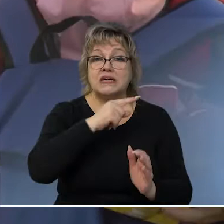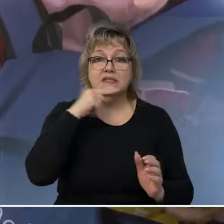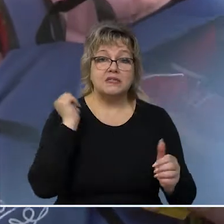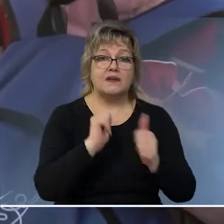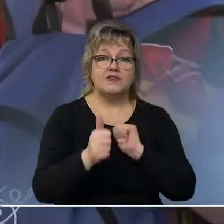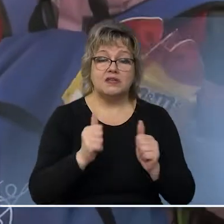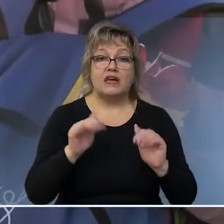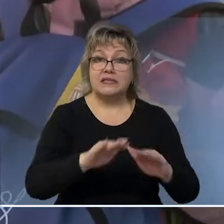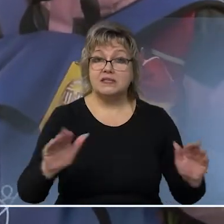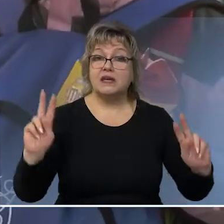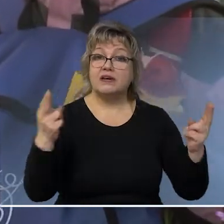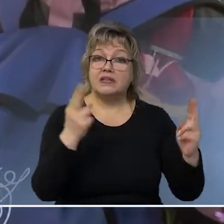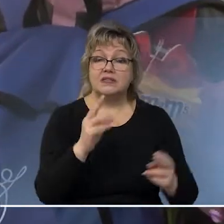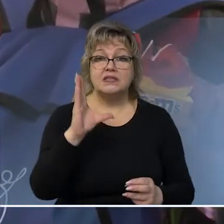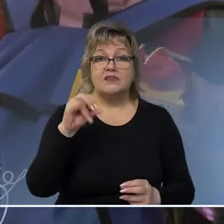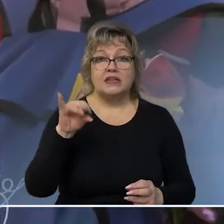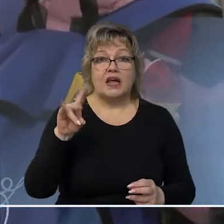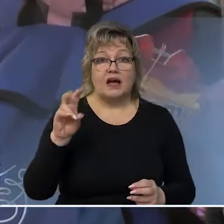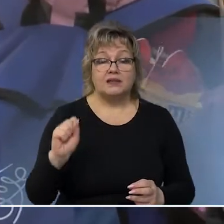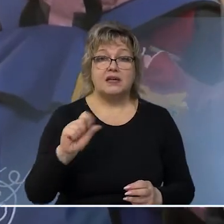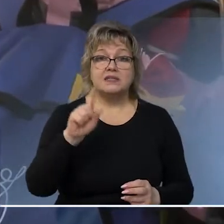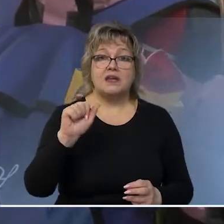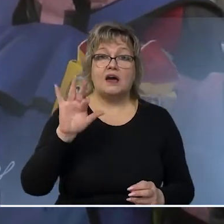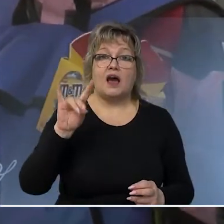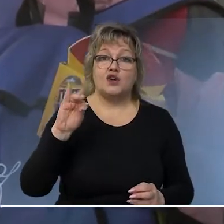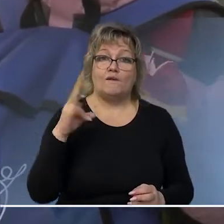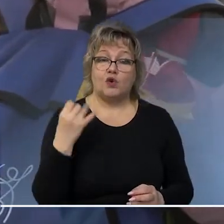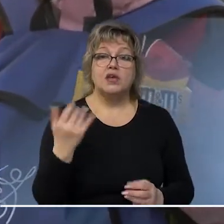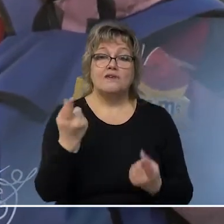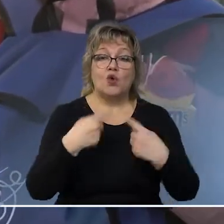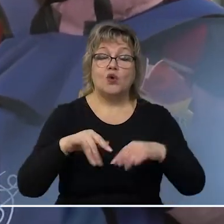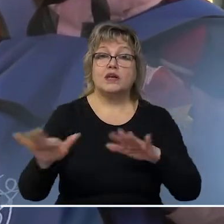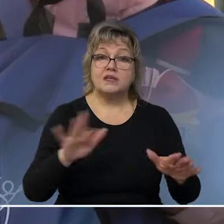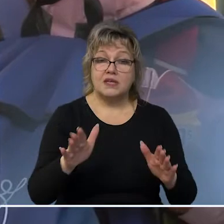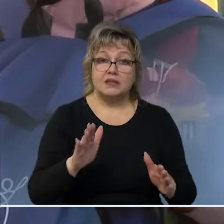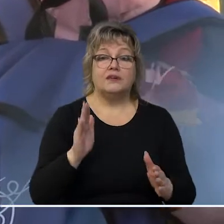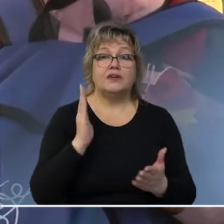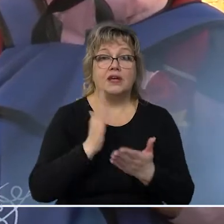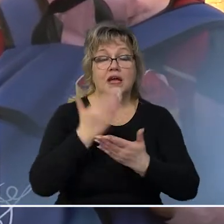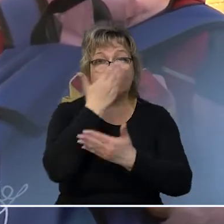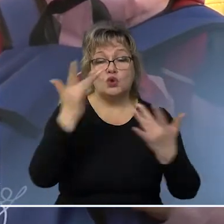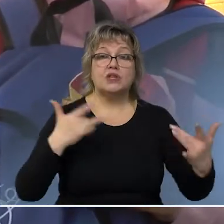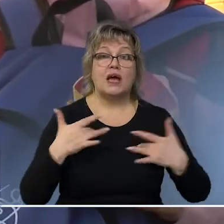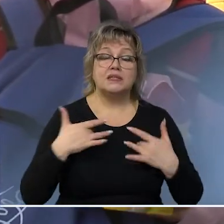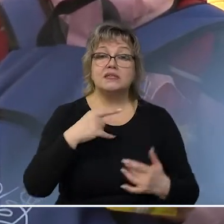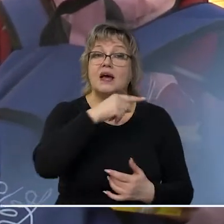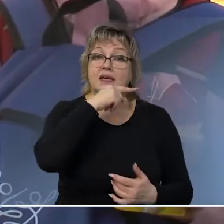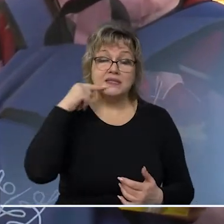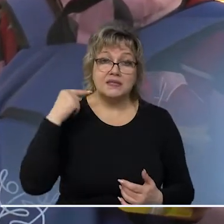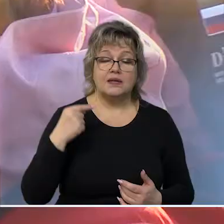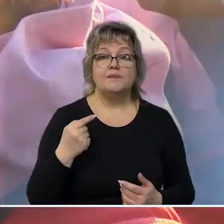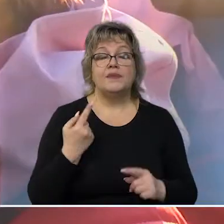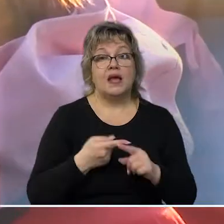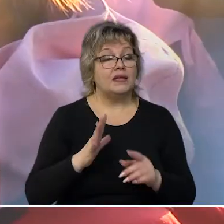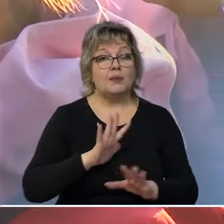всероссийском фестивале детского танца Светланы Захаровой. Его организатор – это прима-балерина, народная артистка